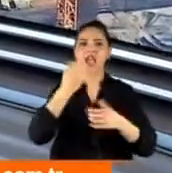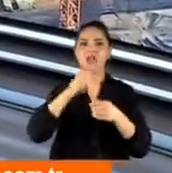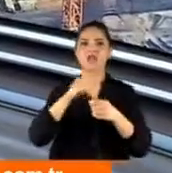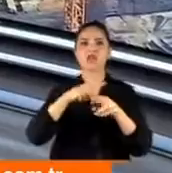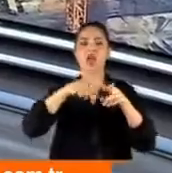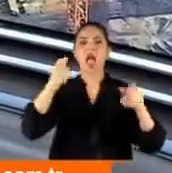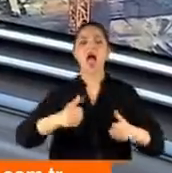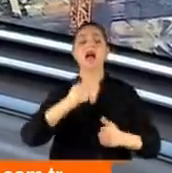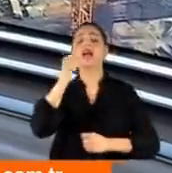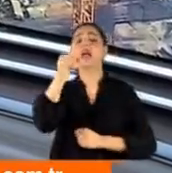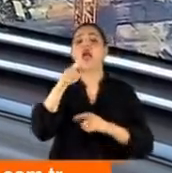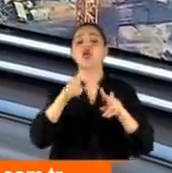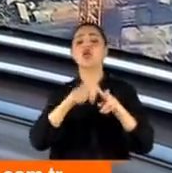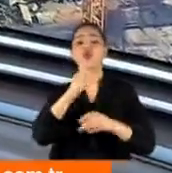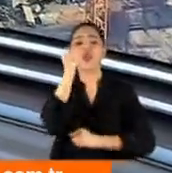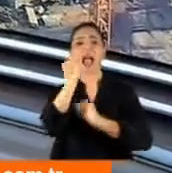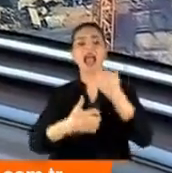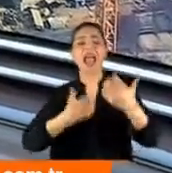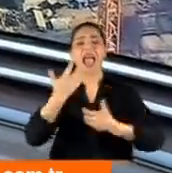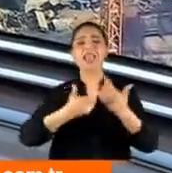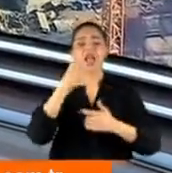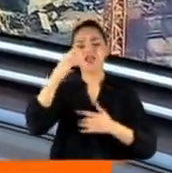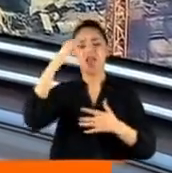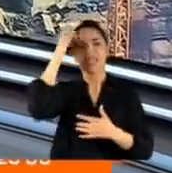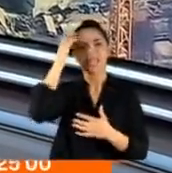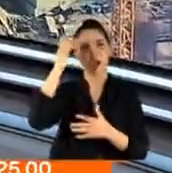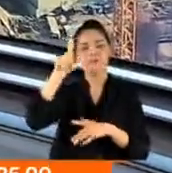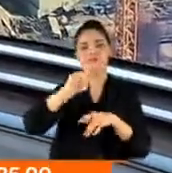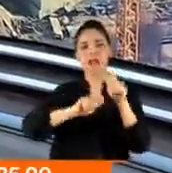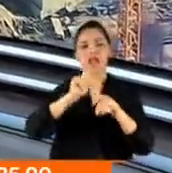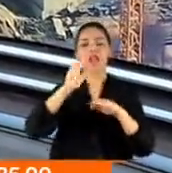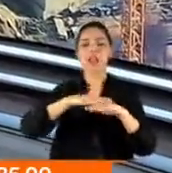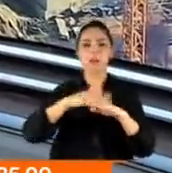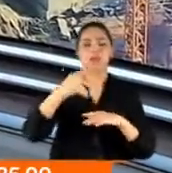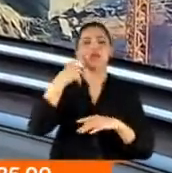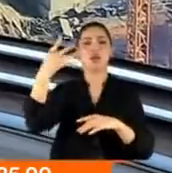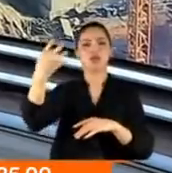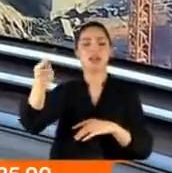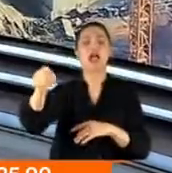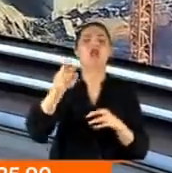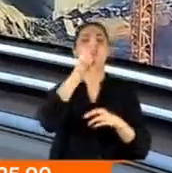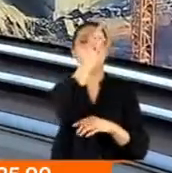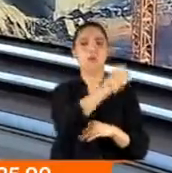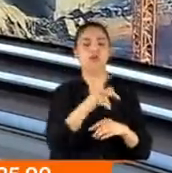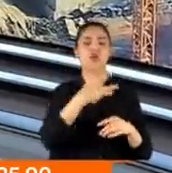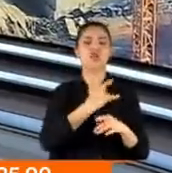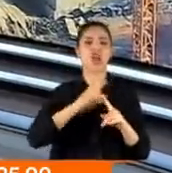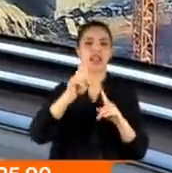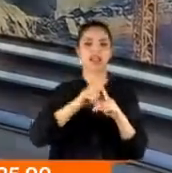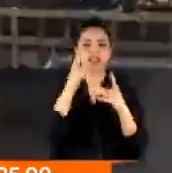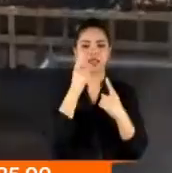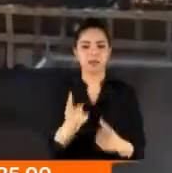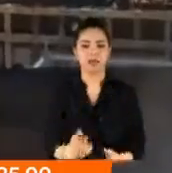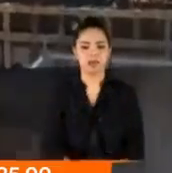Nükleer Enerji Santrali'nin 3. ünitesinin temeli atıldı çünkü. Törene Cumhurbaşkanı Erdoğan ve mevkidaşı Putin de katıldı canlı yayınla.